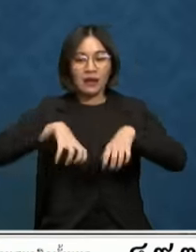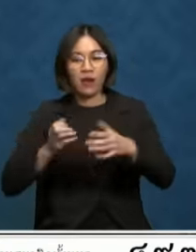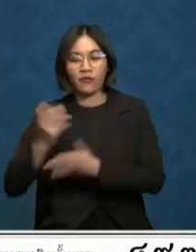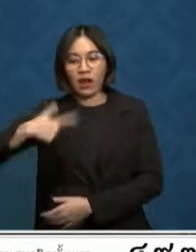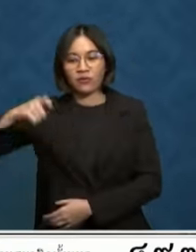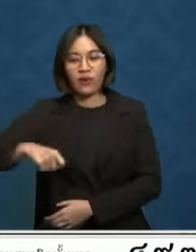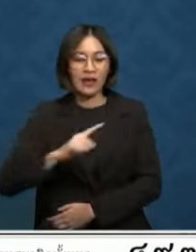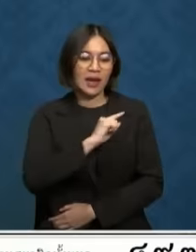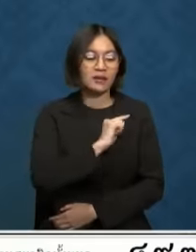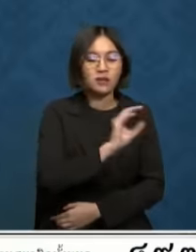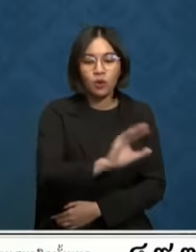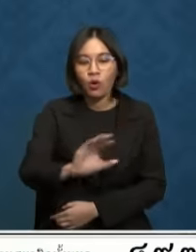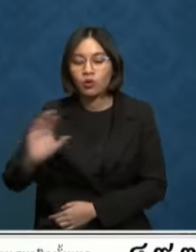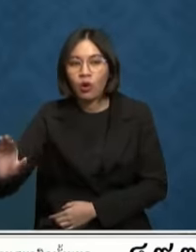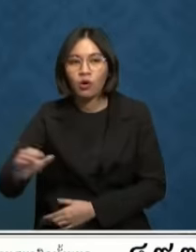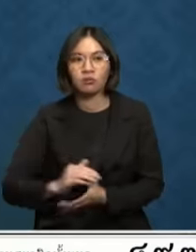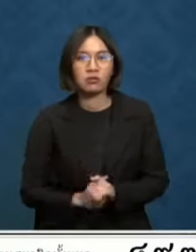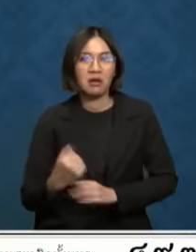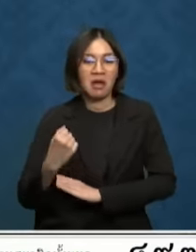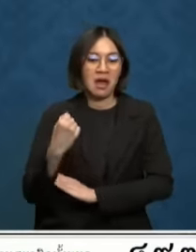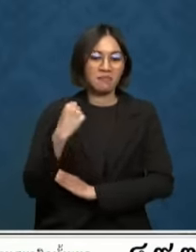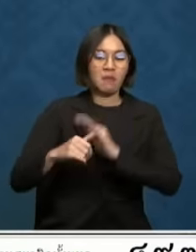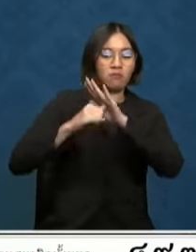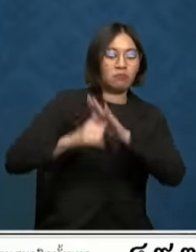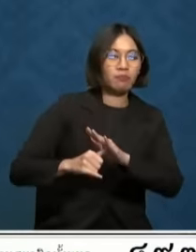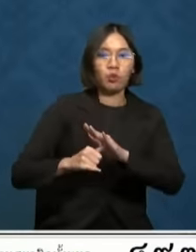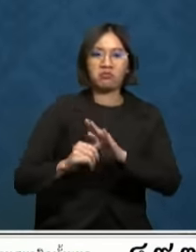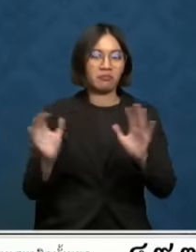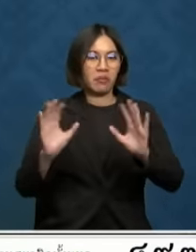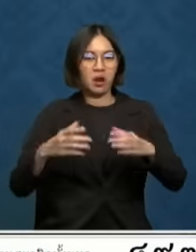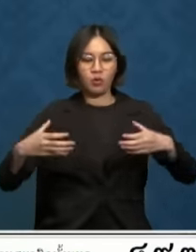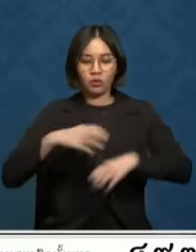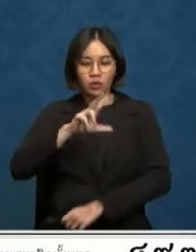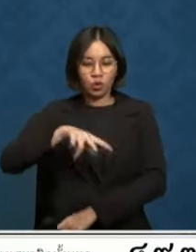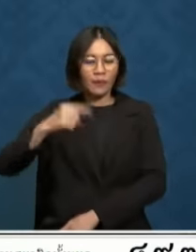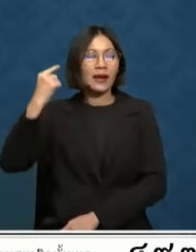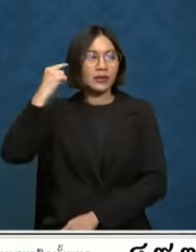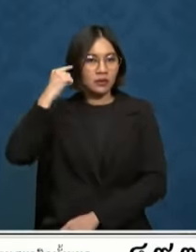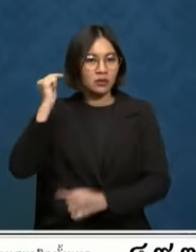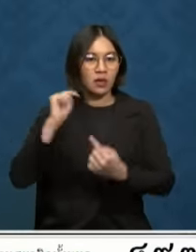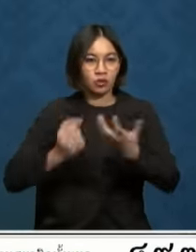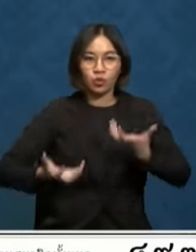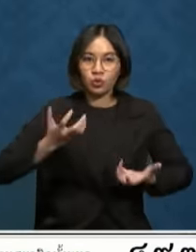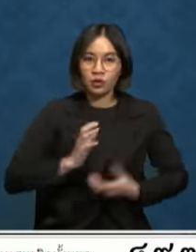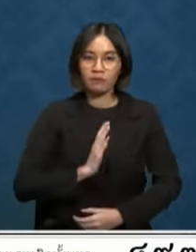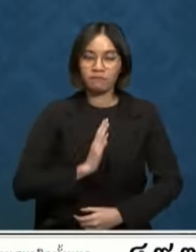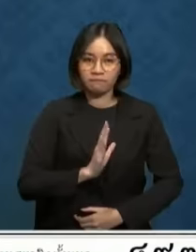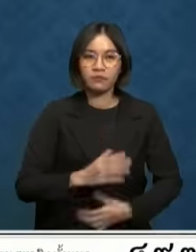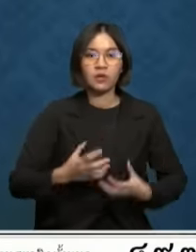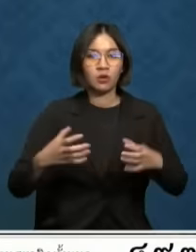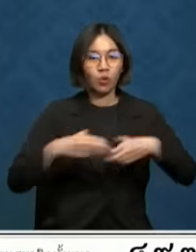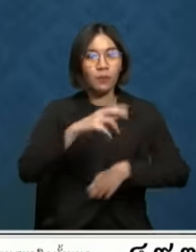คนอย่ายกตนข่มท่านพรรคเพื่อไทยเชื่อมั่นในความยุติธรรมพรรค